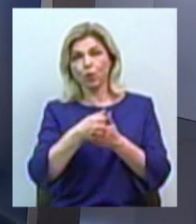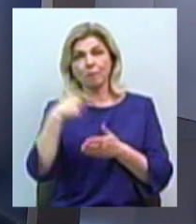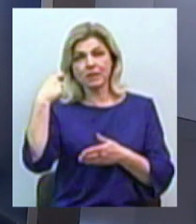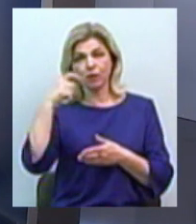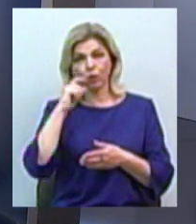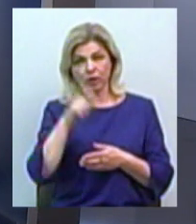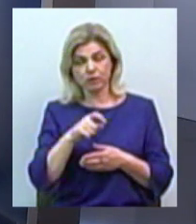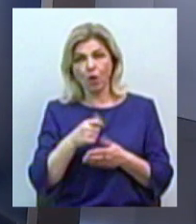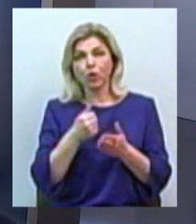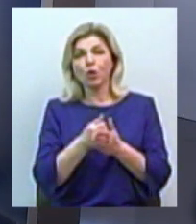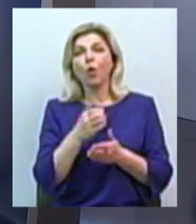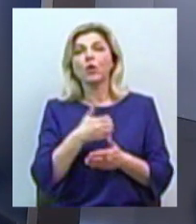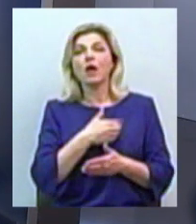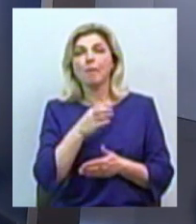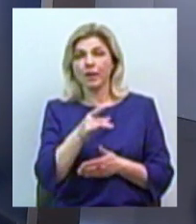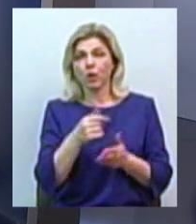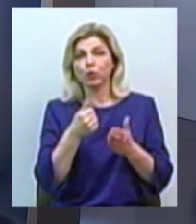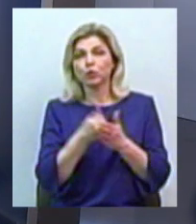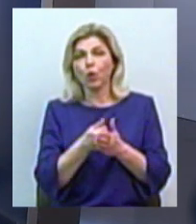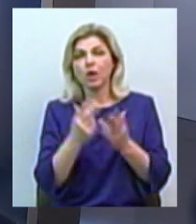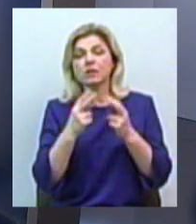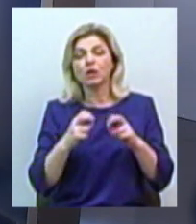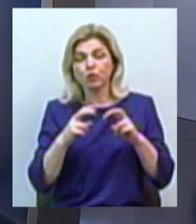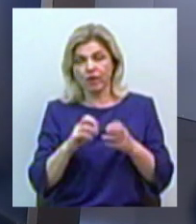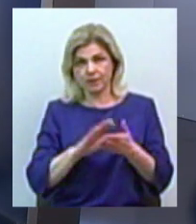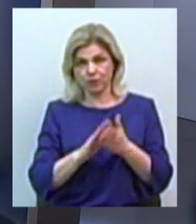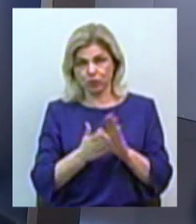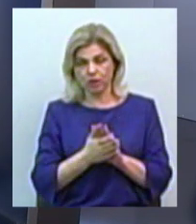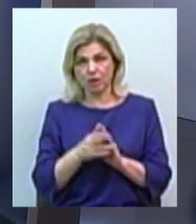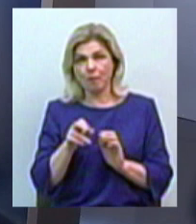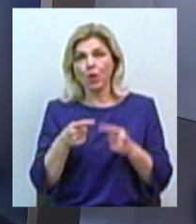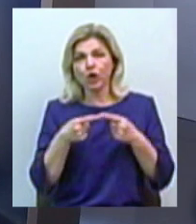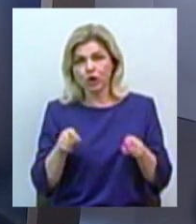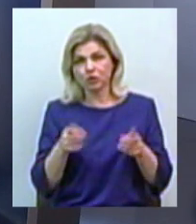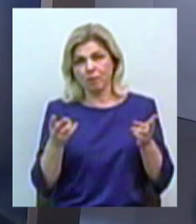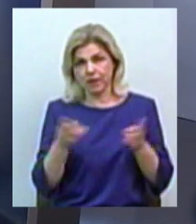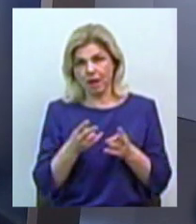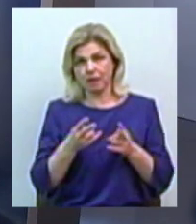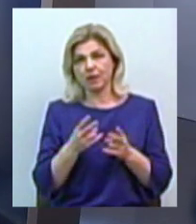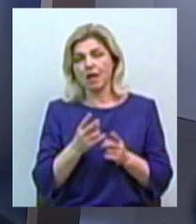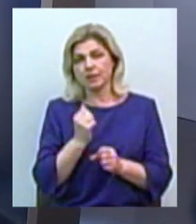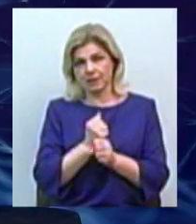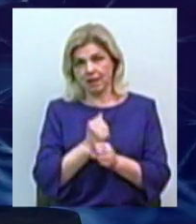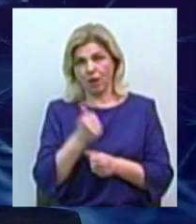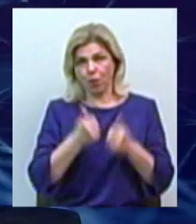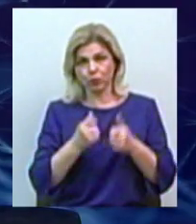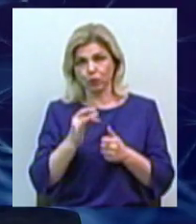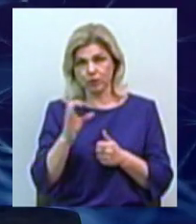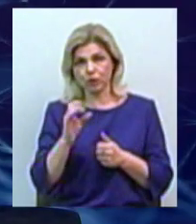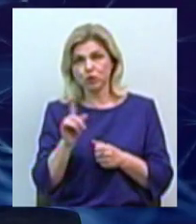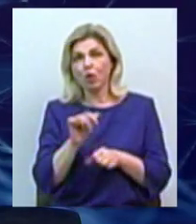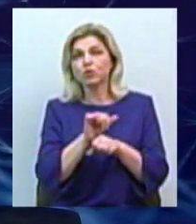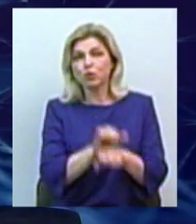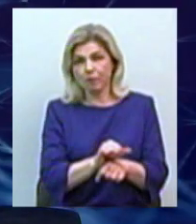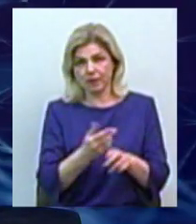хоча б до з'ясування ситуації, а можливо, ну, якось по-іншому необхідно переголосити конкурс, тому що, щоб призупинити цей конкурс